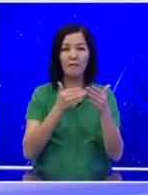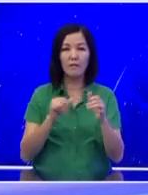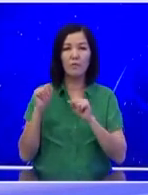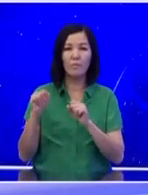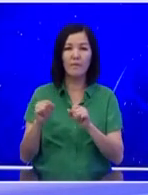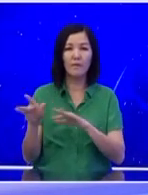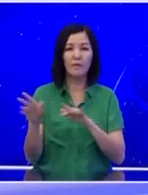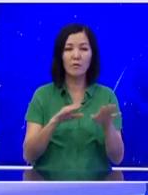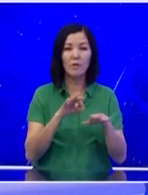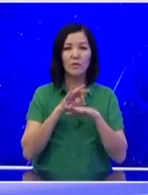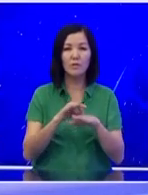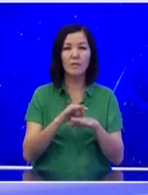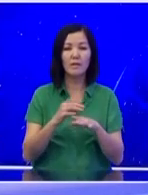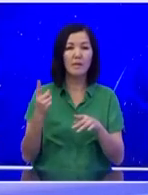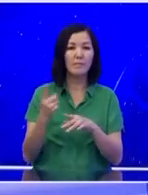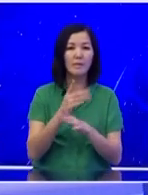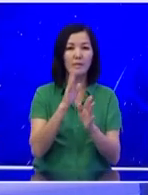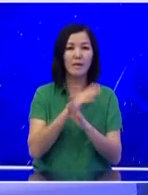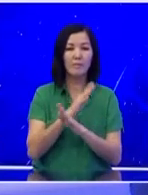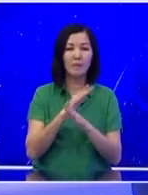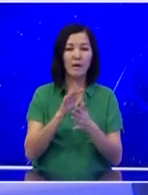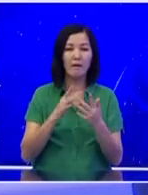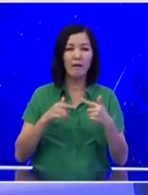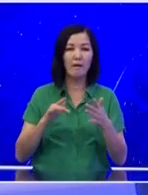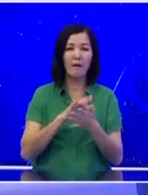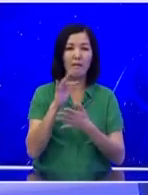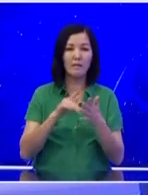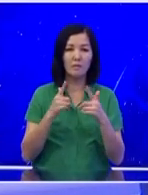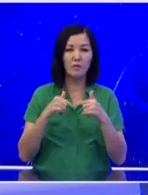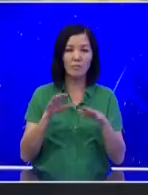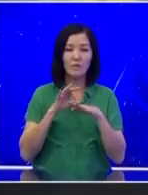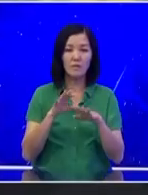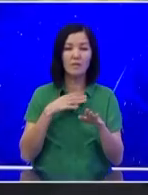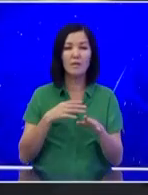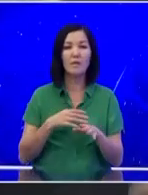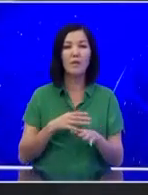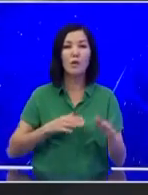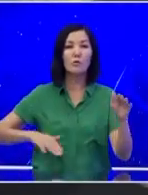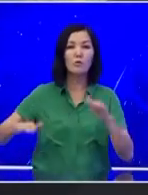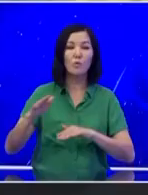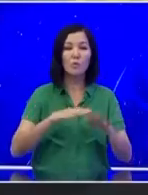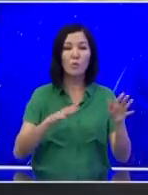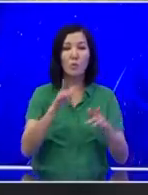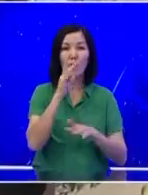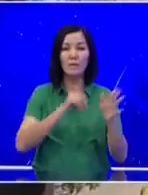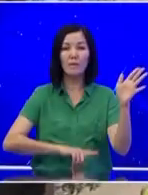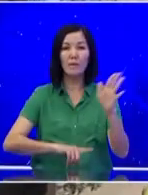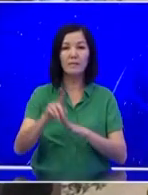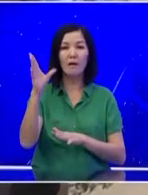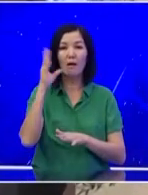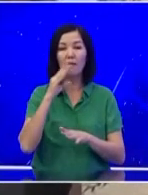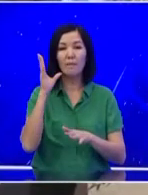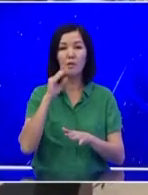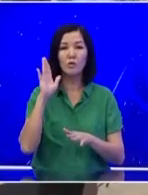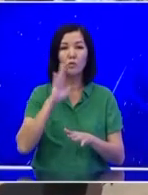профилактикалық шараларын өткізіп жатыр. Алғашқысы Қапшағайда ұйымдастырылды. Шомылу маусымы бастала сала алматылықтар Қапшағай